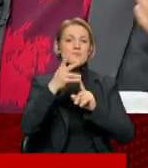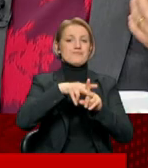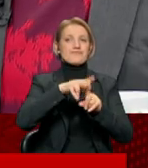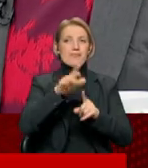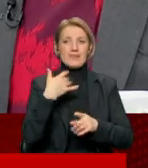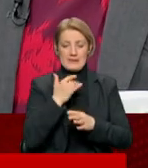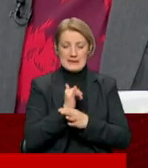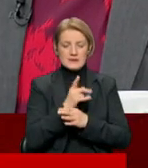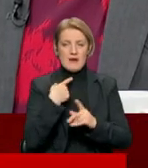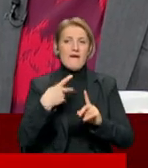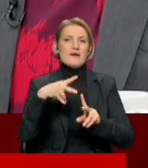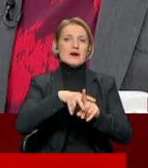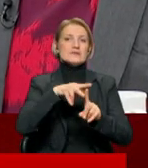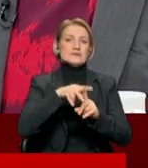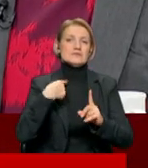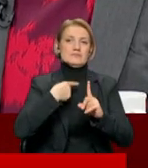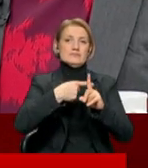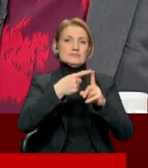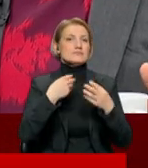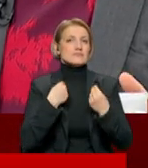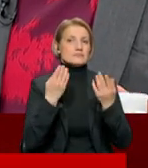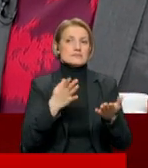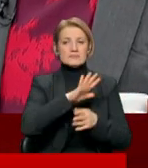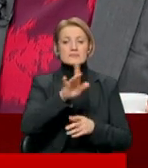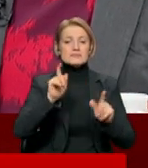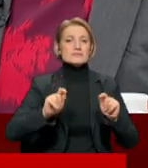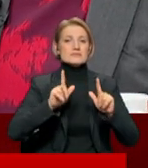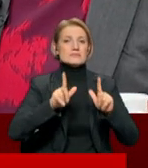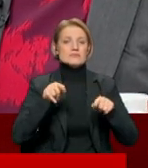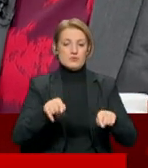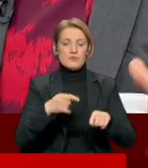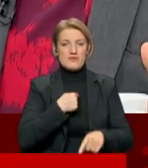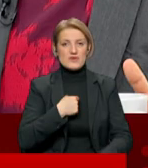Ben de kendi yeteneğimle katkıda bulunmaya çalışıyorum. Herkesin yapması gereken